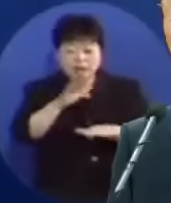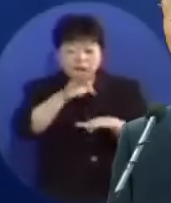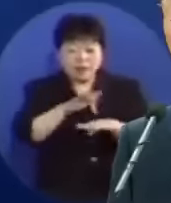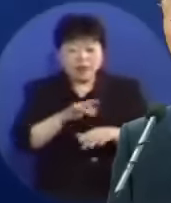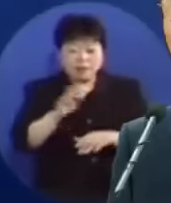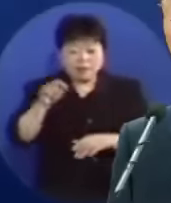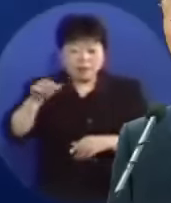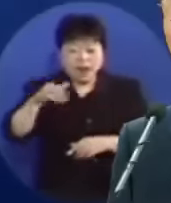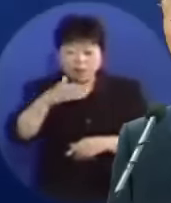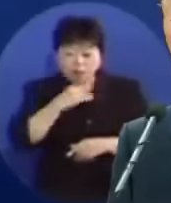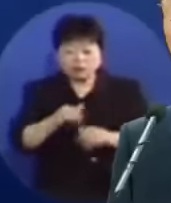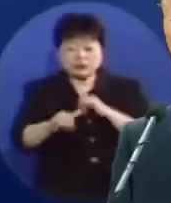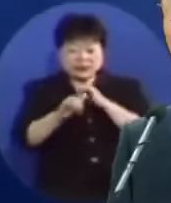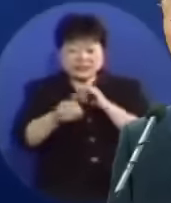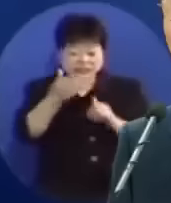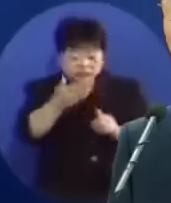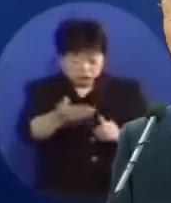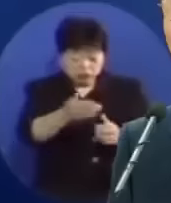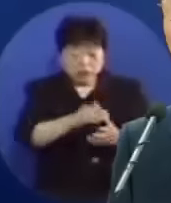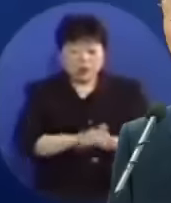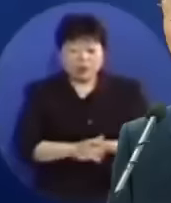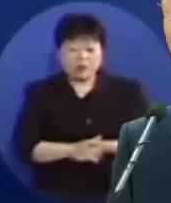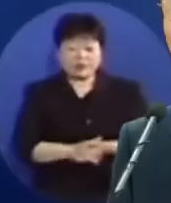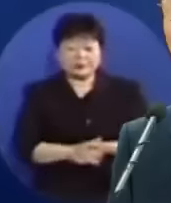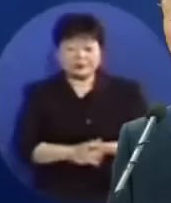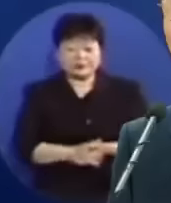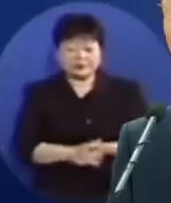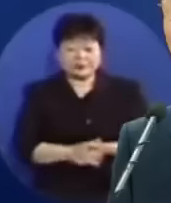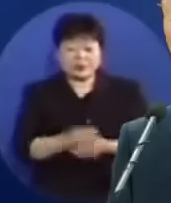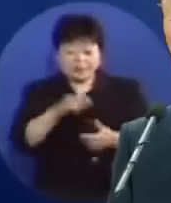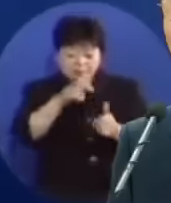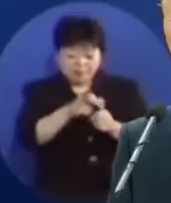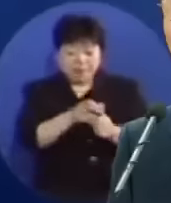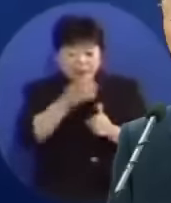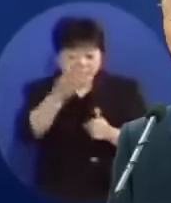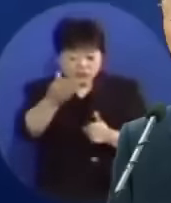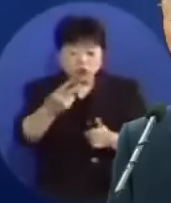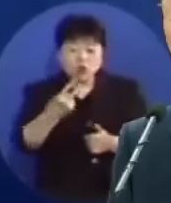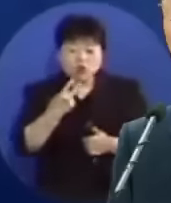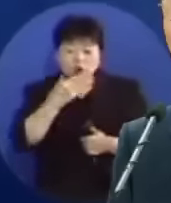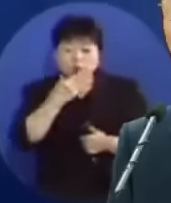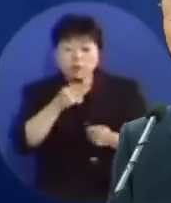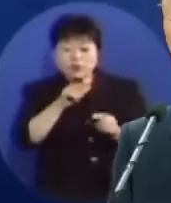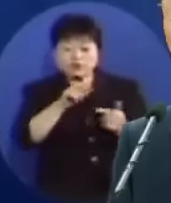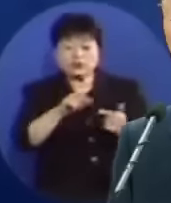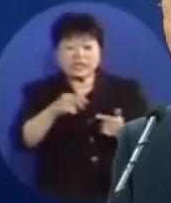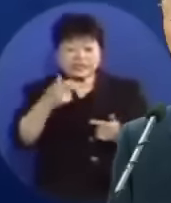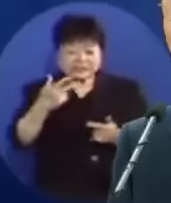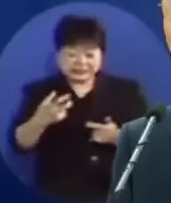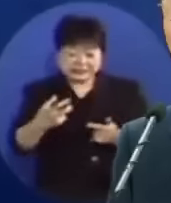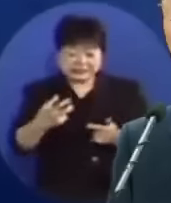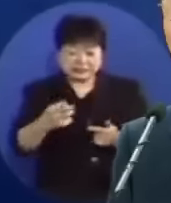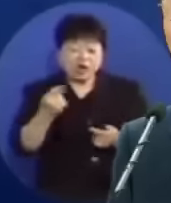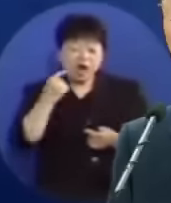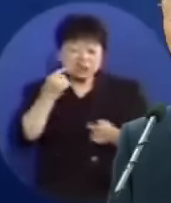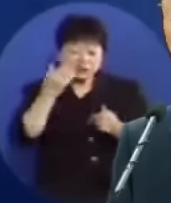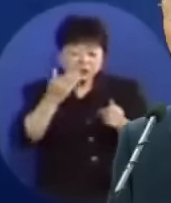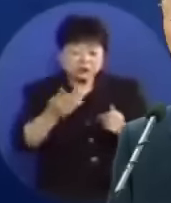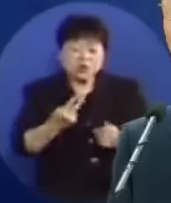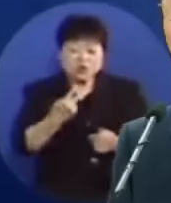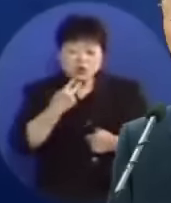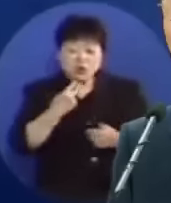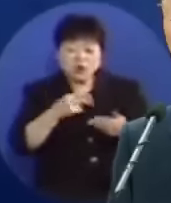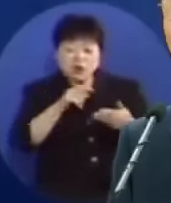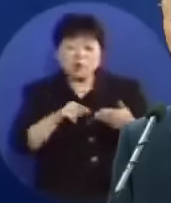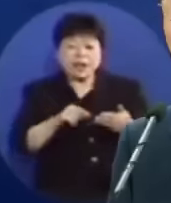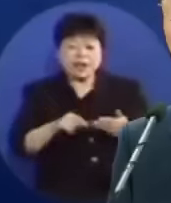25절. 자살하게 합니다. 누가복음 8장 33절. 배반하게 합니다. 요한복음 6장 70절. 거짓말하게 합니다. 요한복음